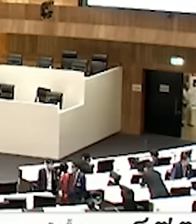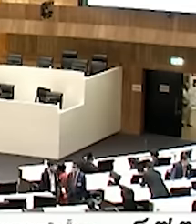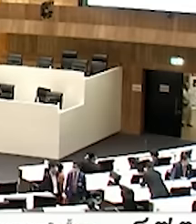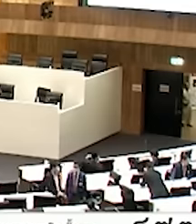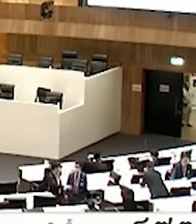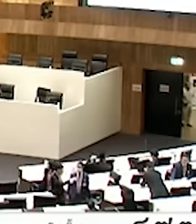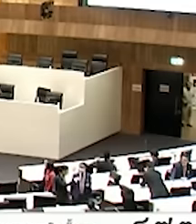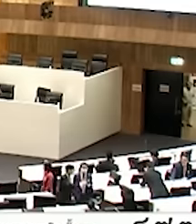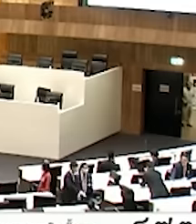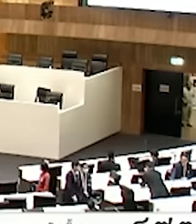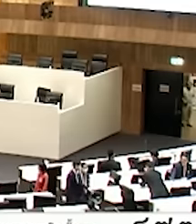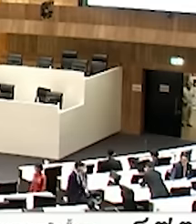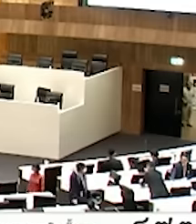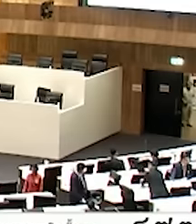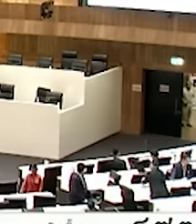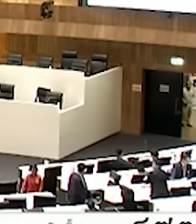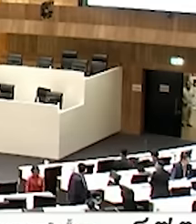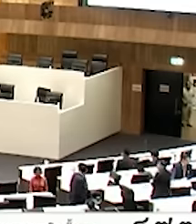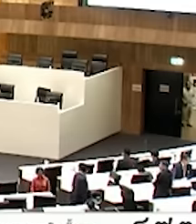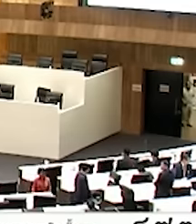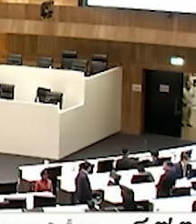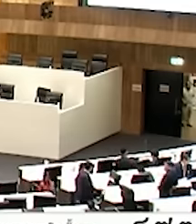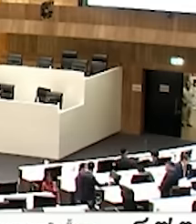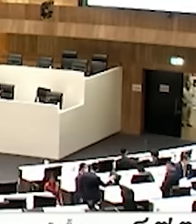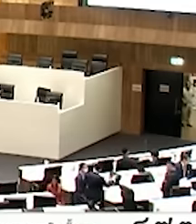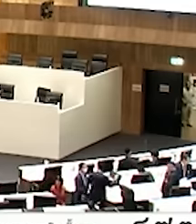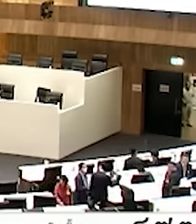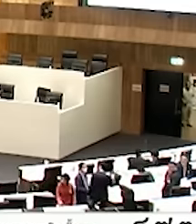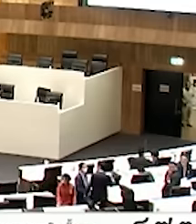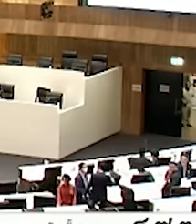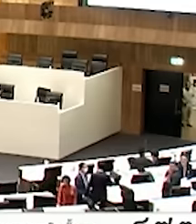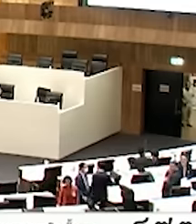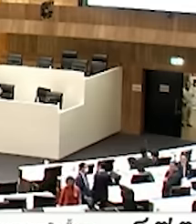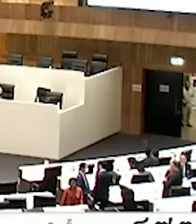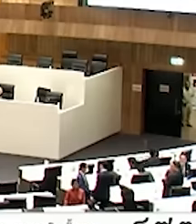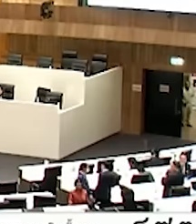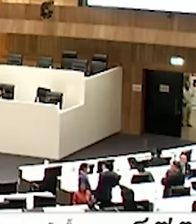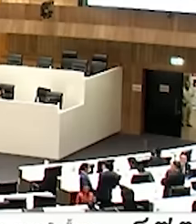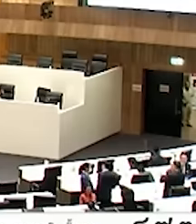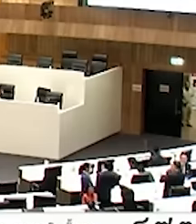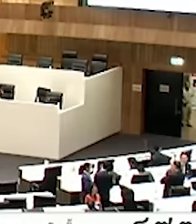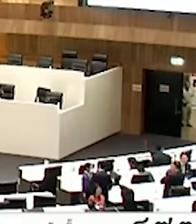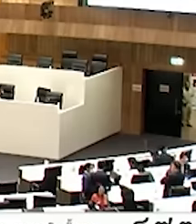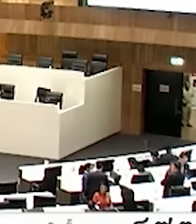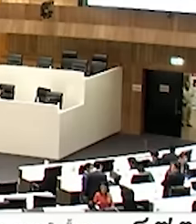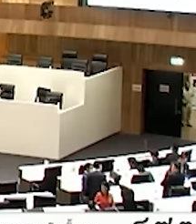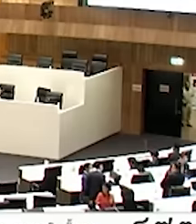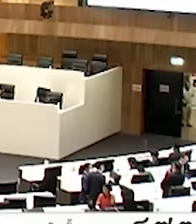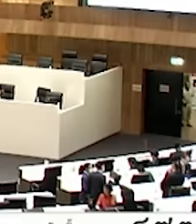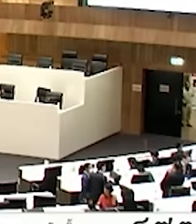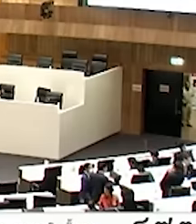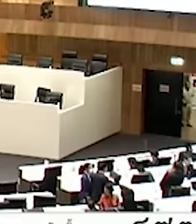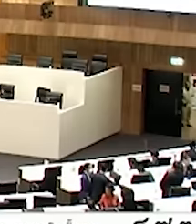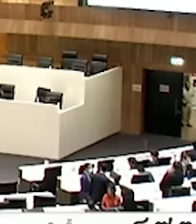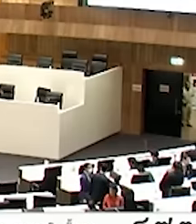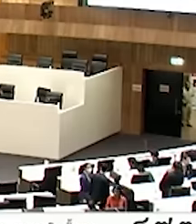และเวลา10นาฬิกา11นาทีค่ะนายสรวงศ์เทียนทองเลขาธิการพรรคเพื่อไทยก็มีการเสนอชื่อของนางสาวแพทองธารชิน